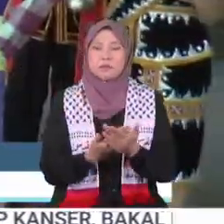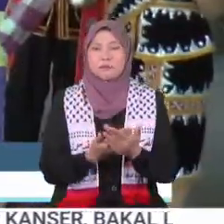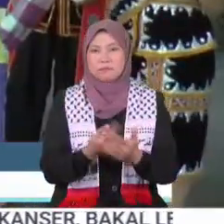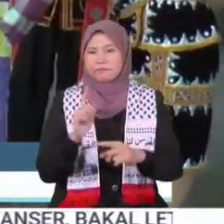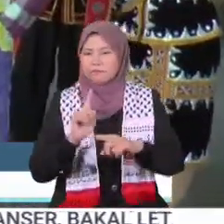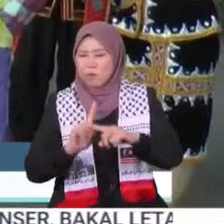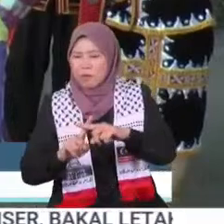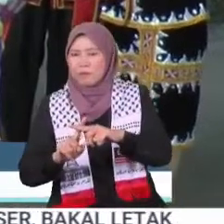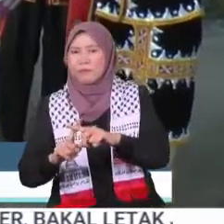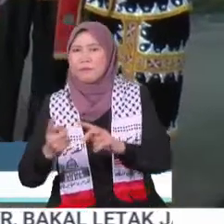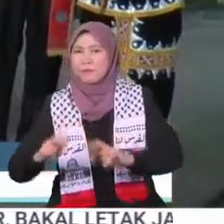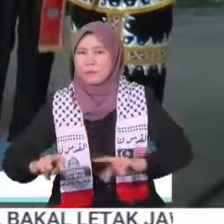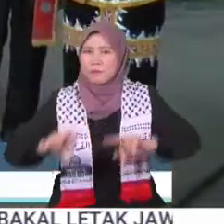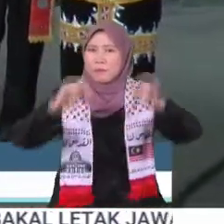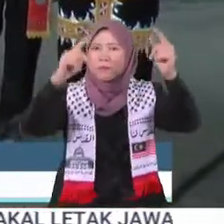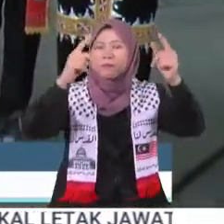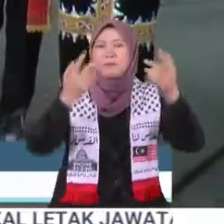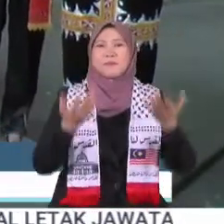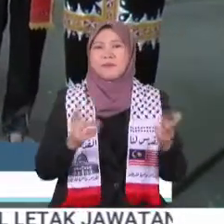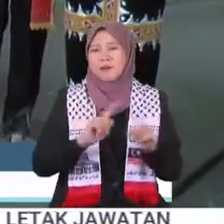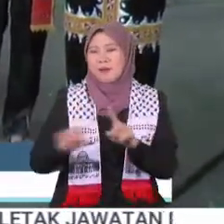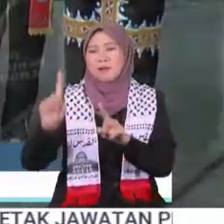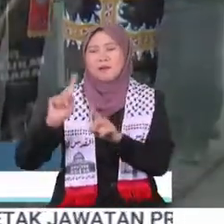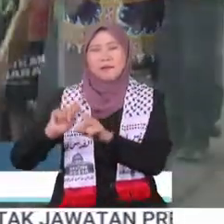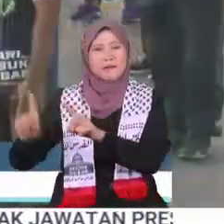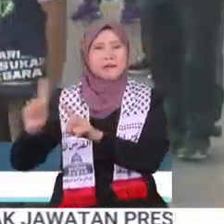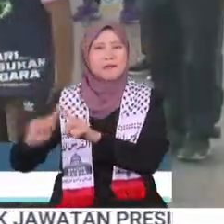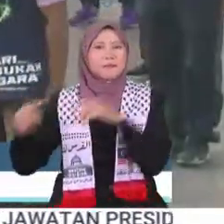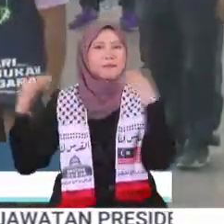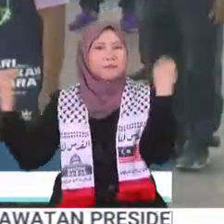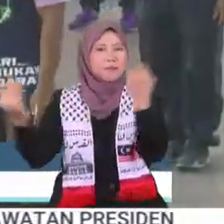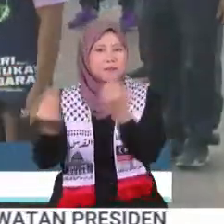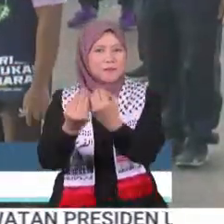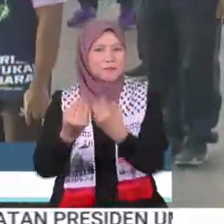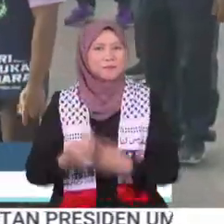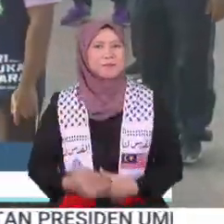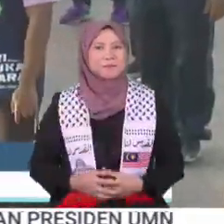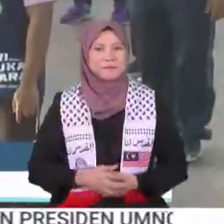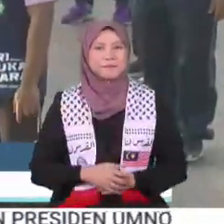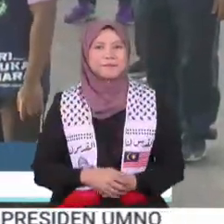impak positif kepada pelbagai lapisan masyarakat.